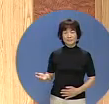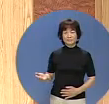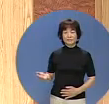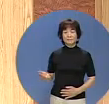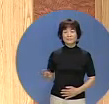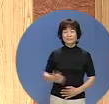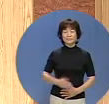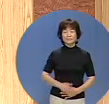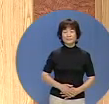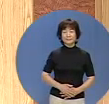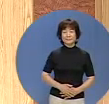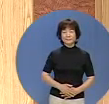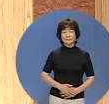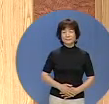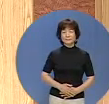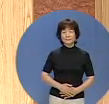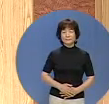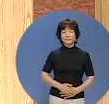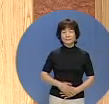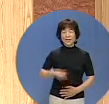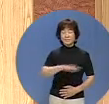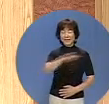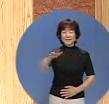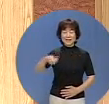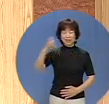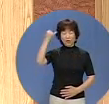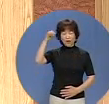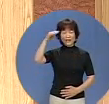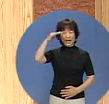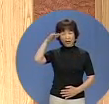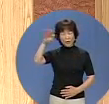74-1105 もご利用いただけます。皆さ